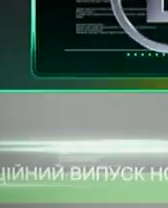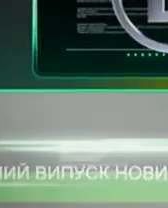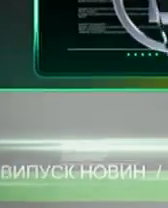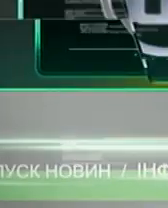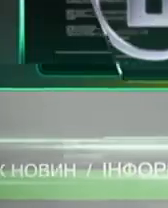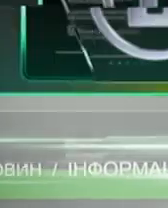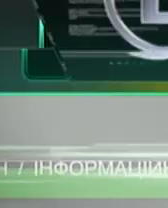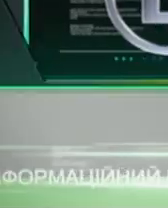Дякую.